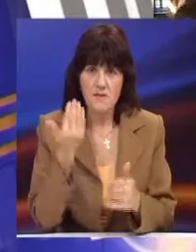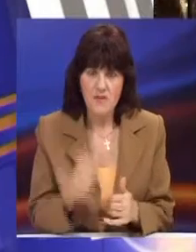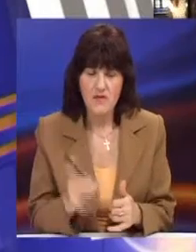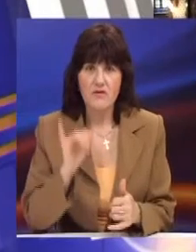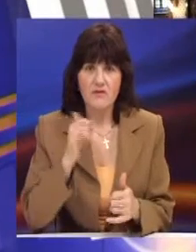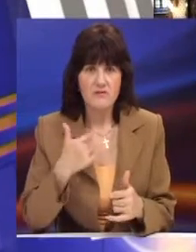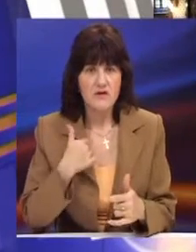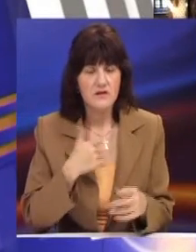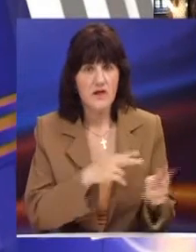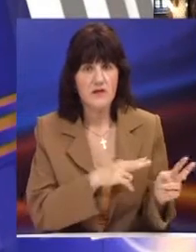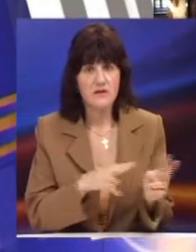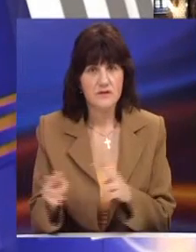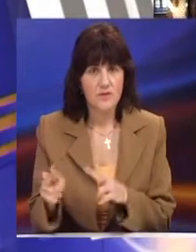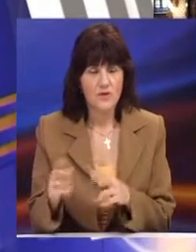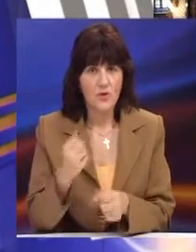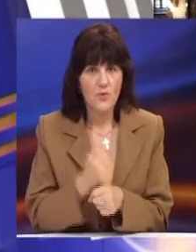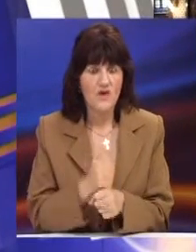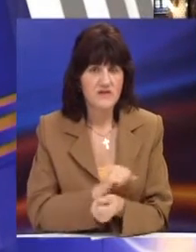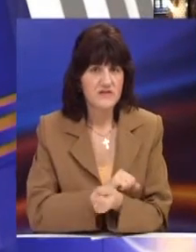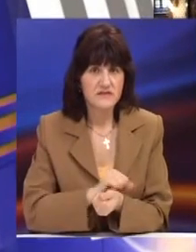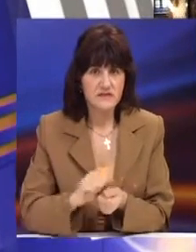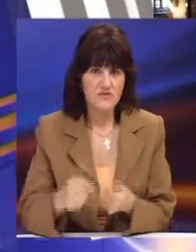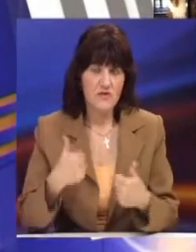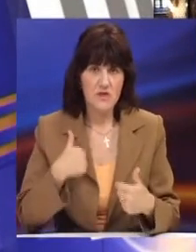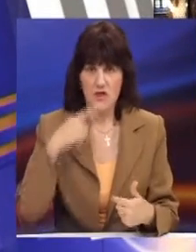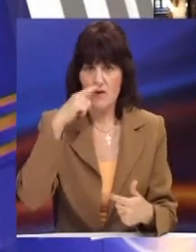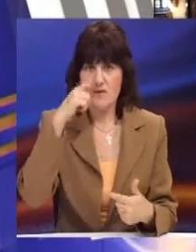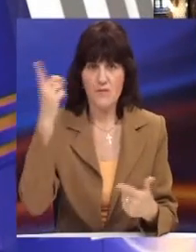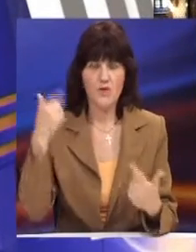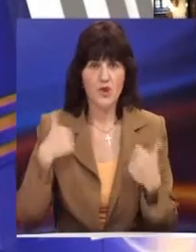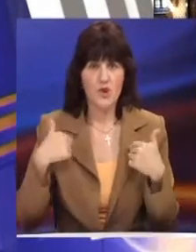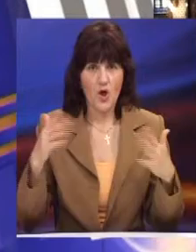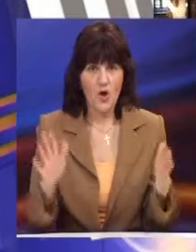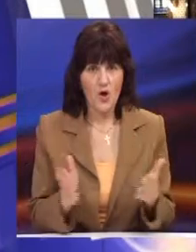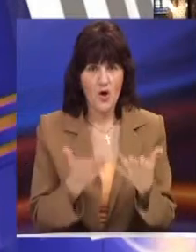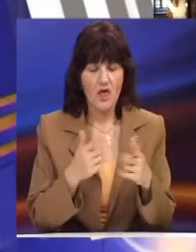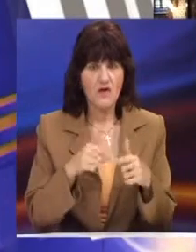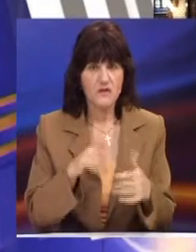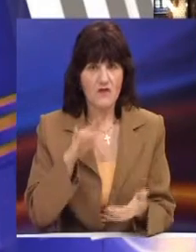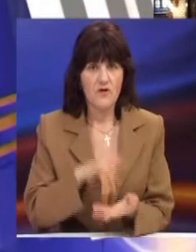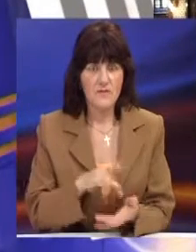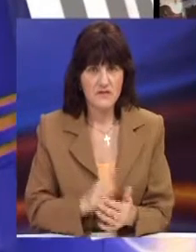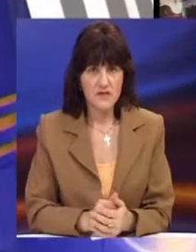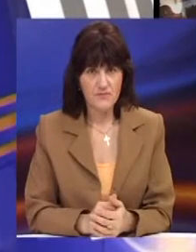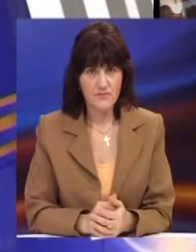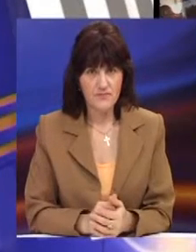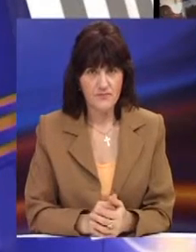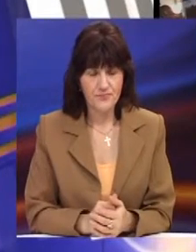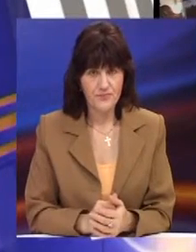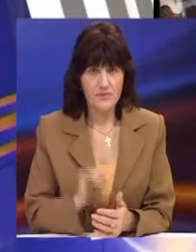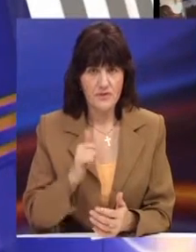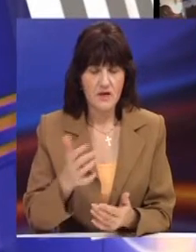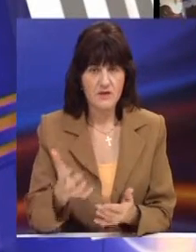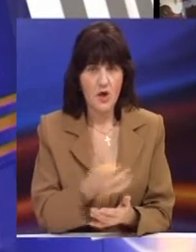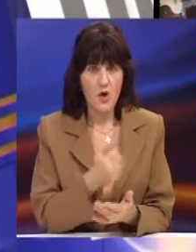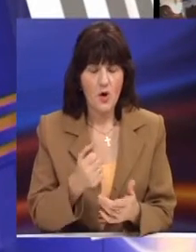sve što smo rekli, mi smo to i uradili. Zbog toga zaista gordo, ponosno, vrlo dostojanstveno odlazim sa ovog mesta.